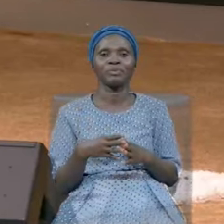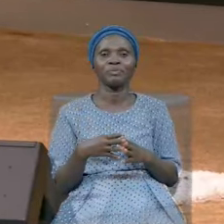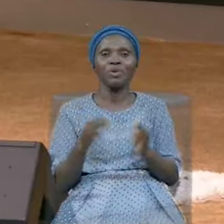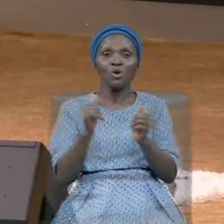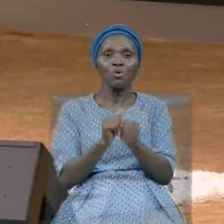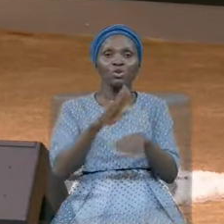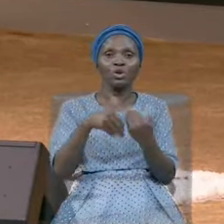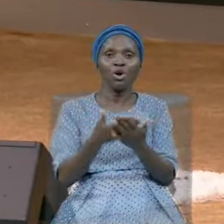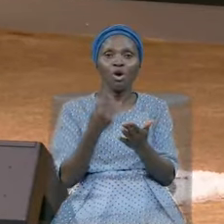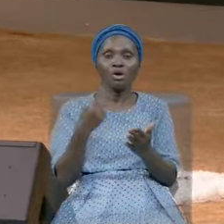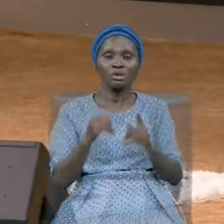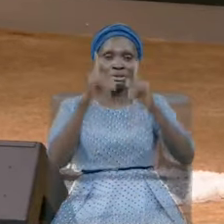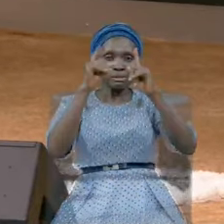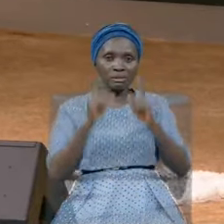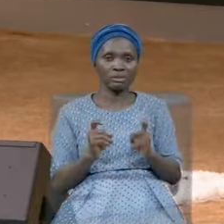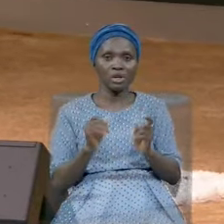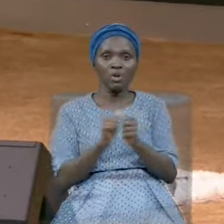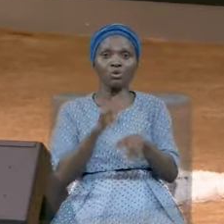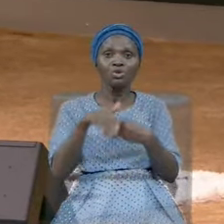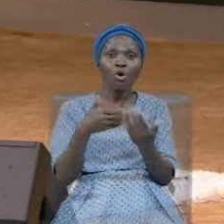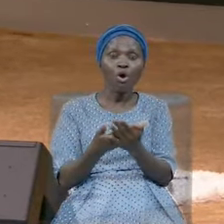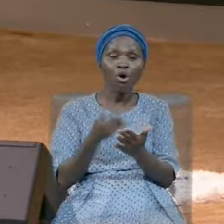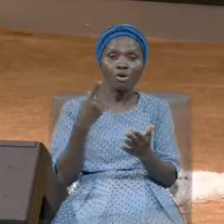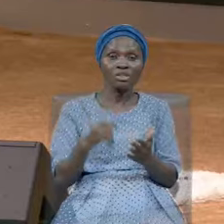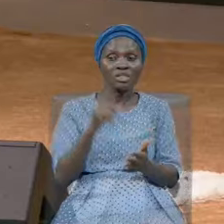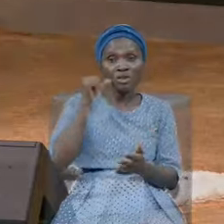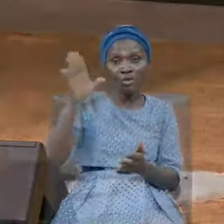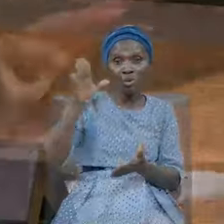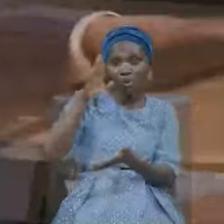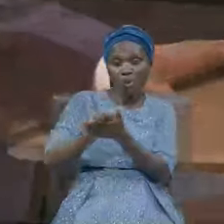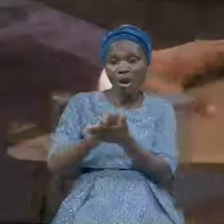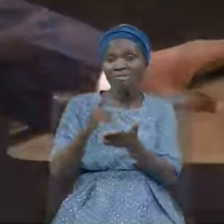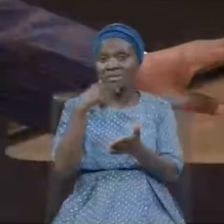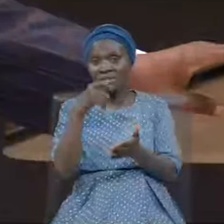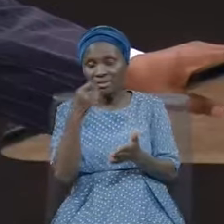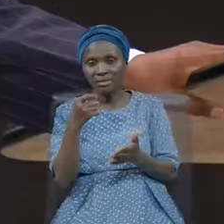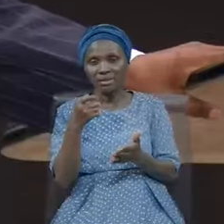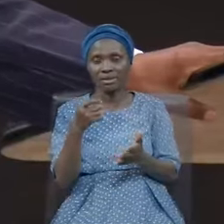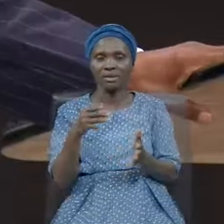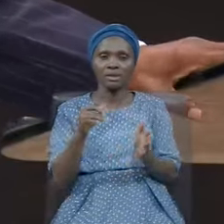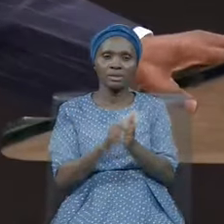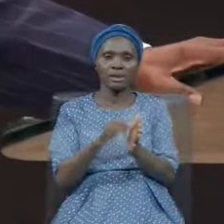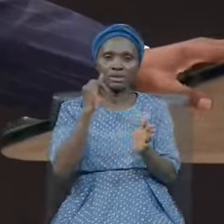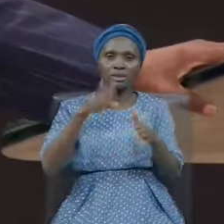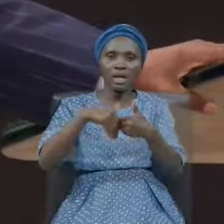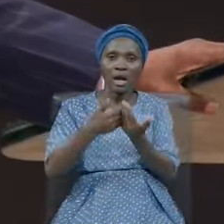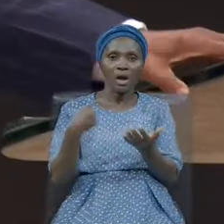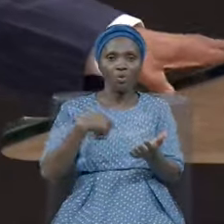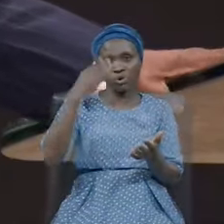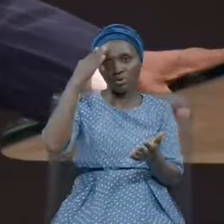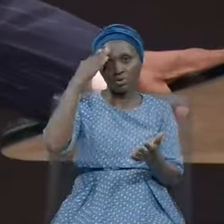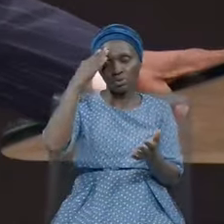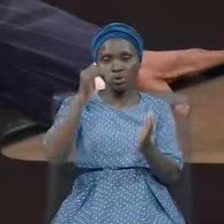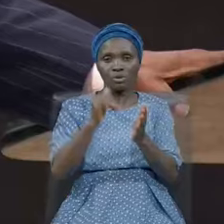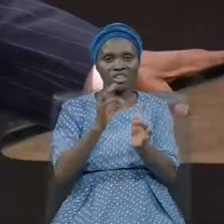Elle est restée mari de la femme là. Avec toutes les épreuves et tout ce que la femme a dit. C'est ainsi que on voit qu'on a